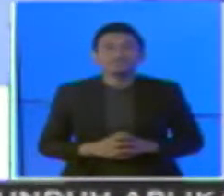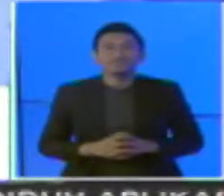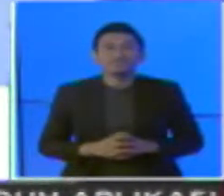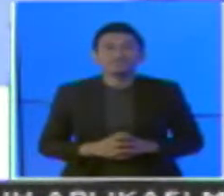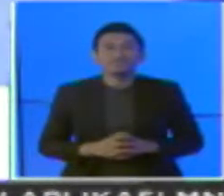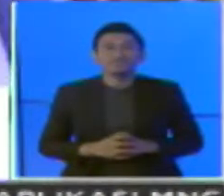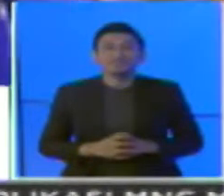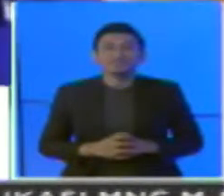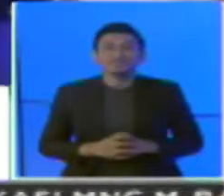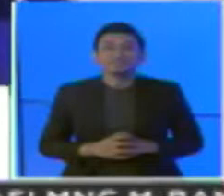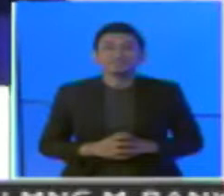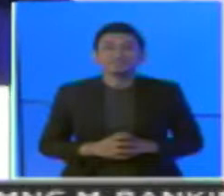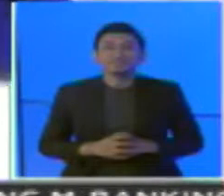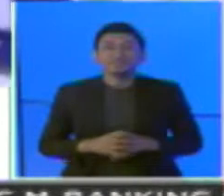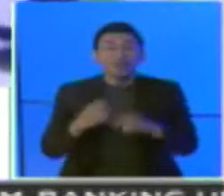Libur telah tiba.